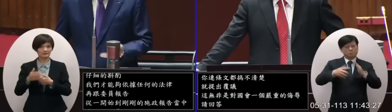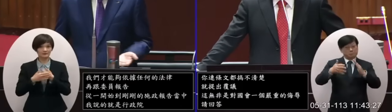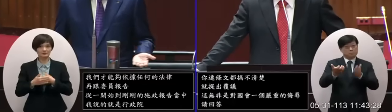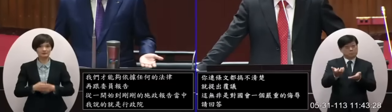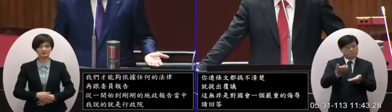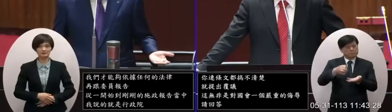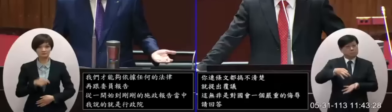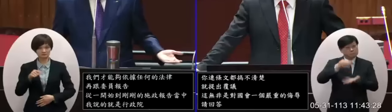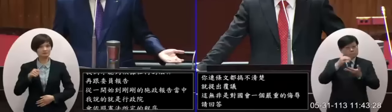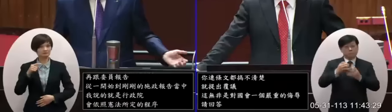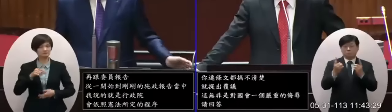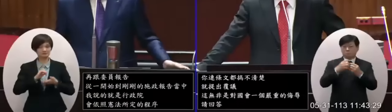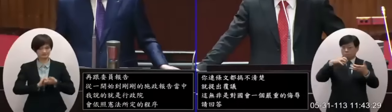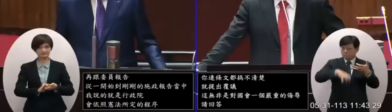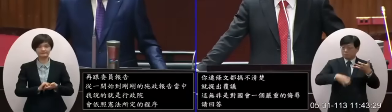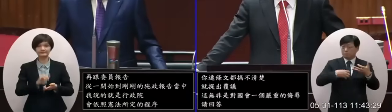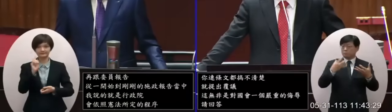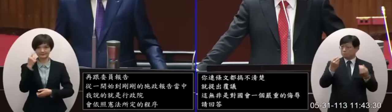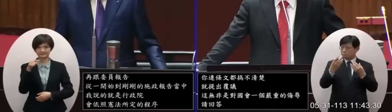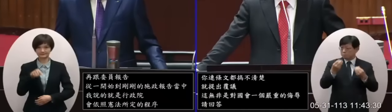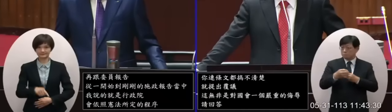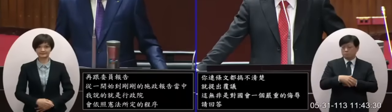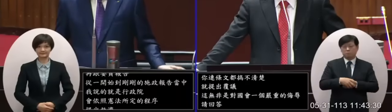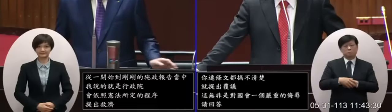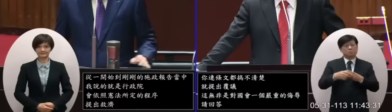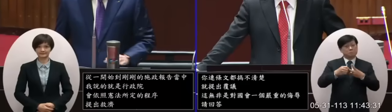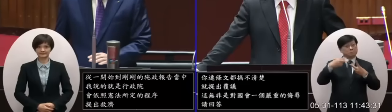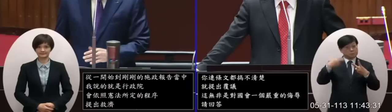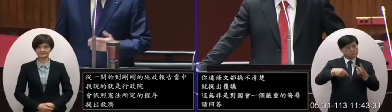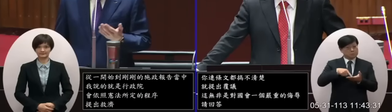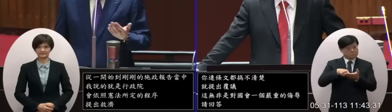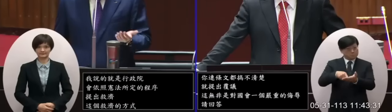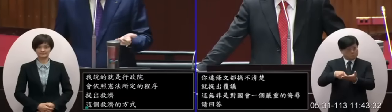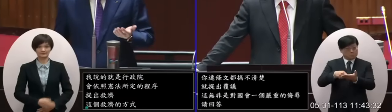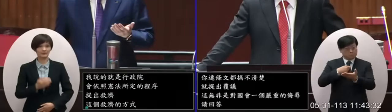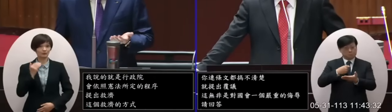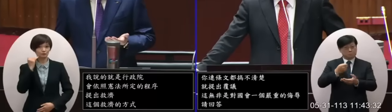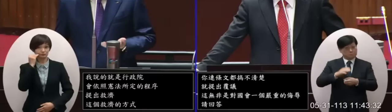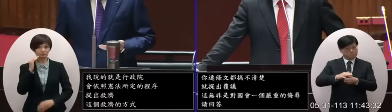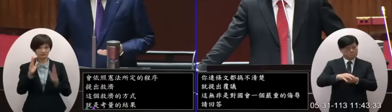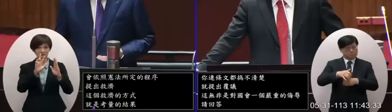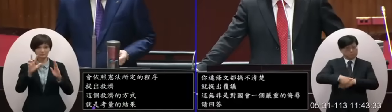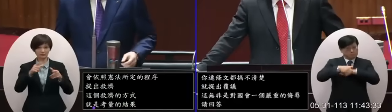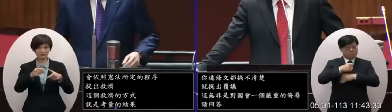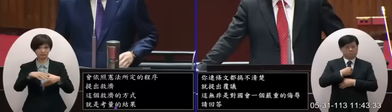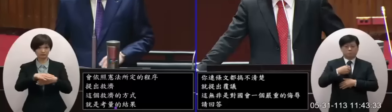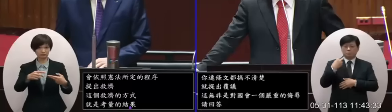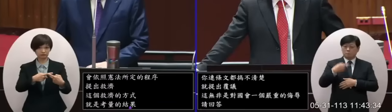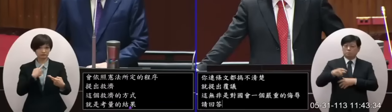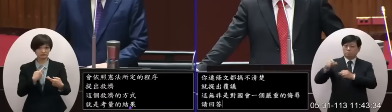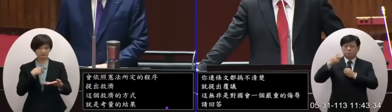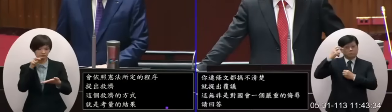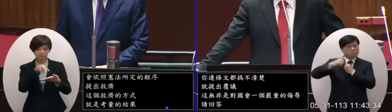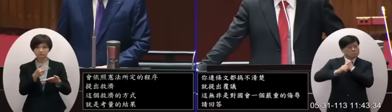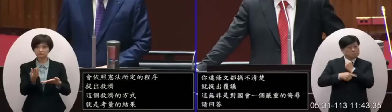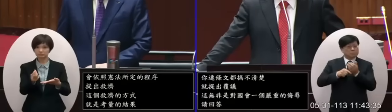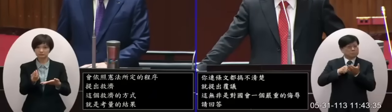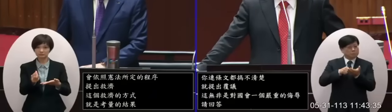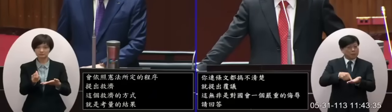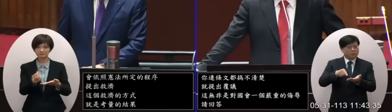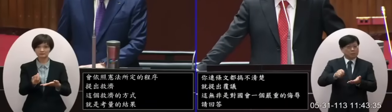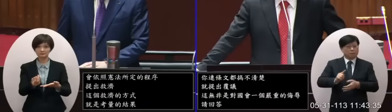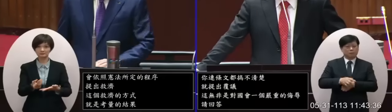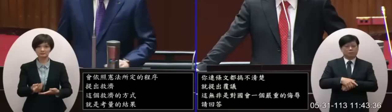就是考量的结果。 对内容并不了解，然后又说要提出， 如果没有看到正式的公文， 现在要依照宪法提出救